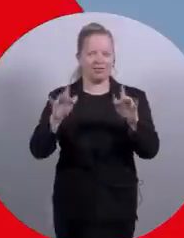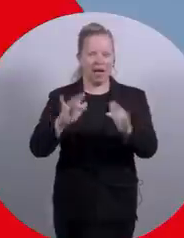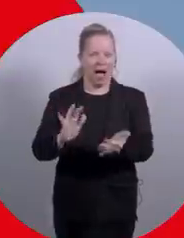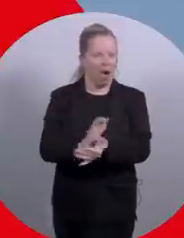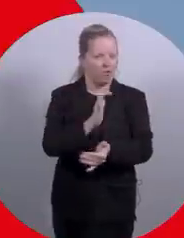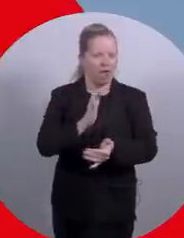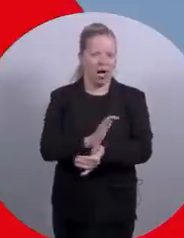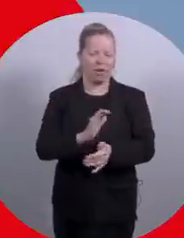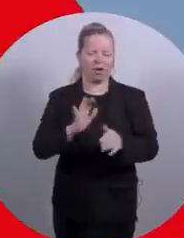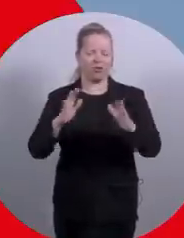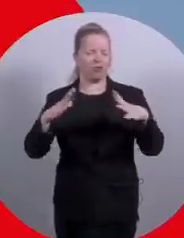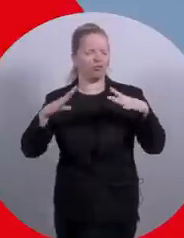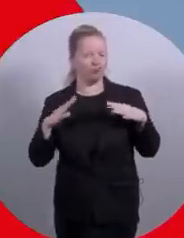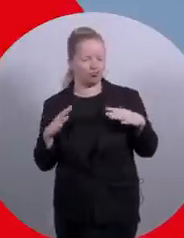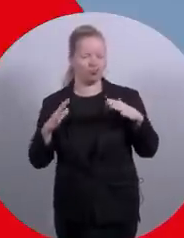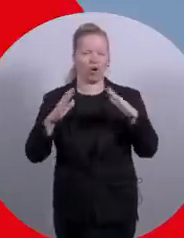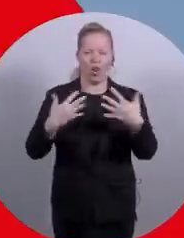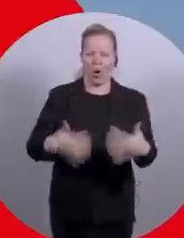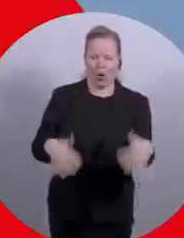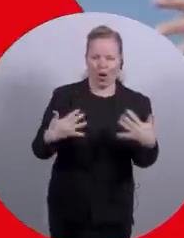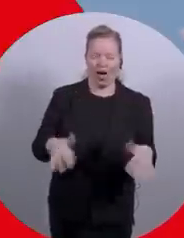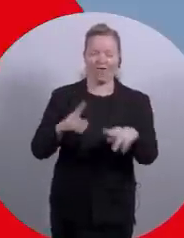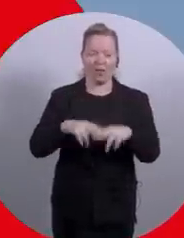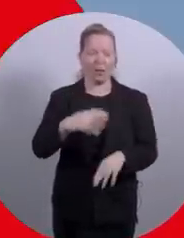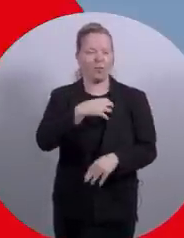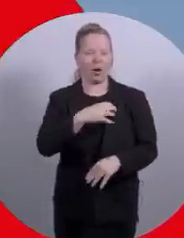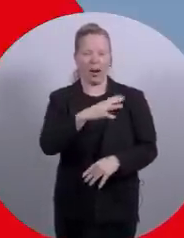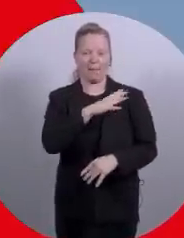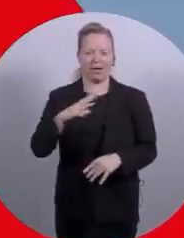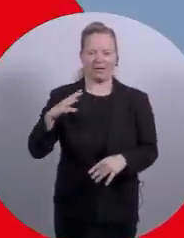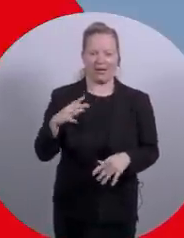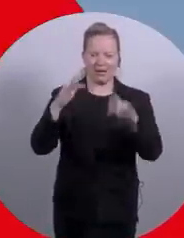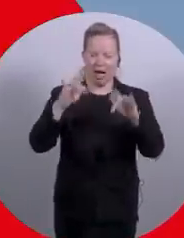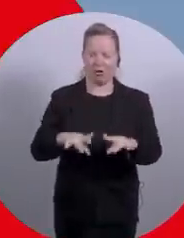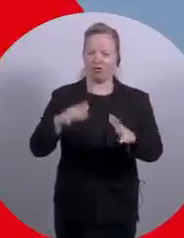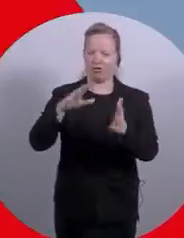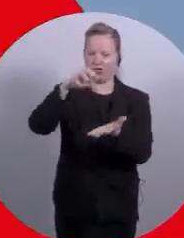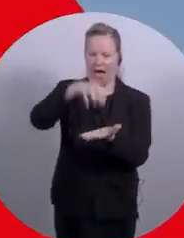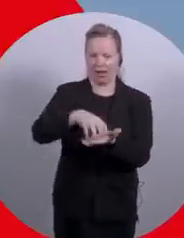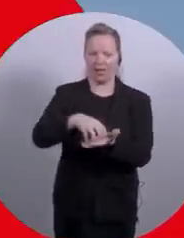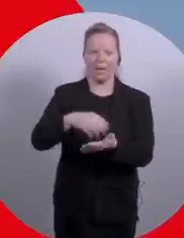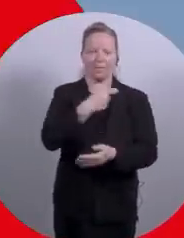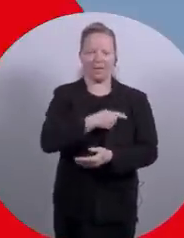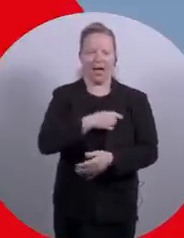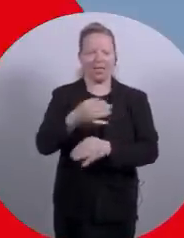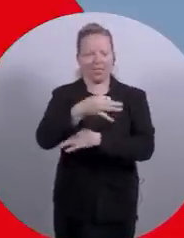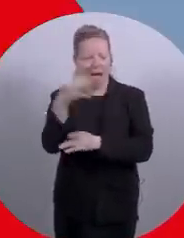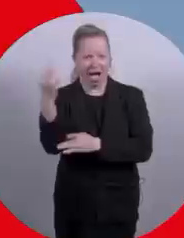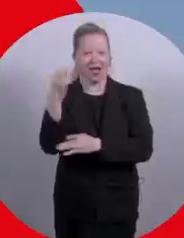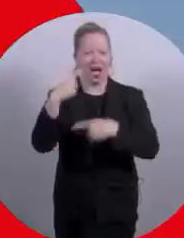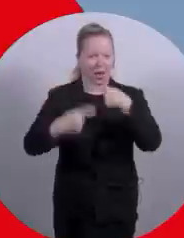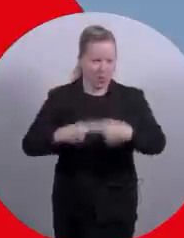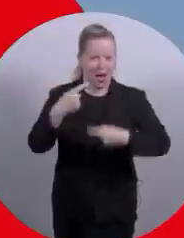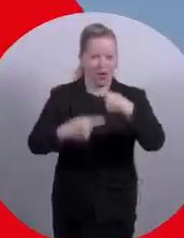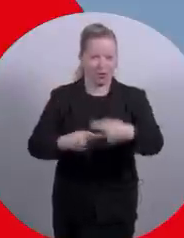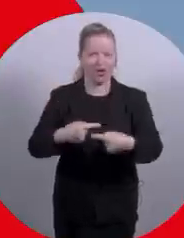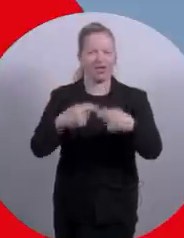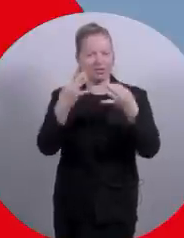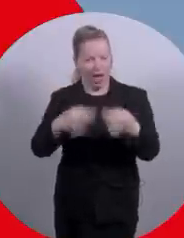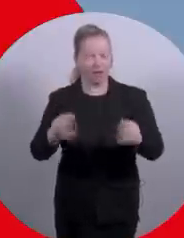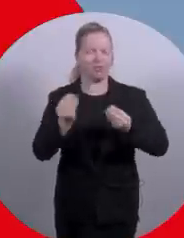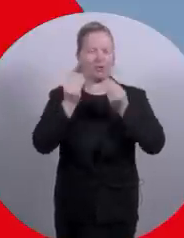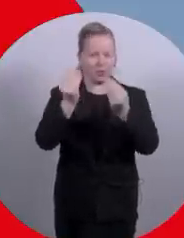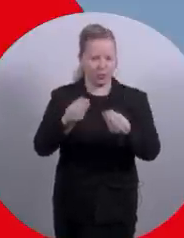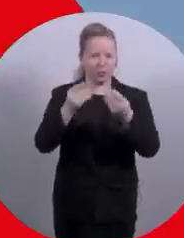Aufgabe wenn man es Bürgermeister jener Stadt in der unsere parteiage stattfinden begrüßen